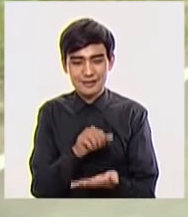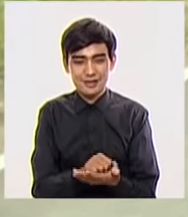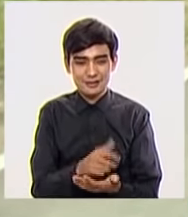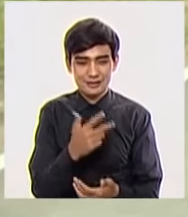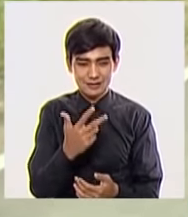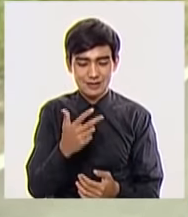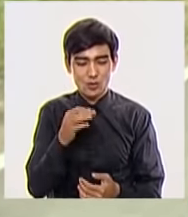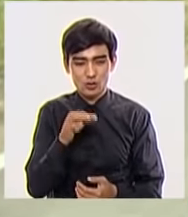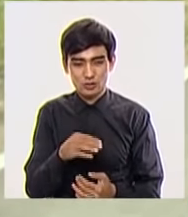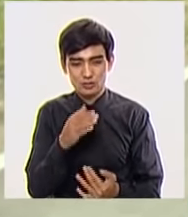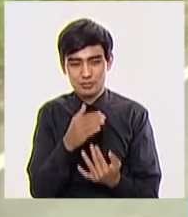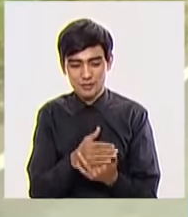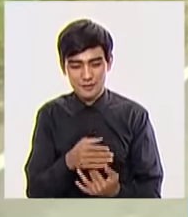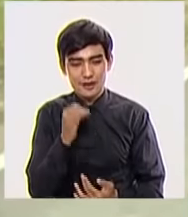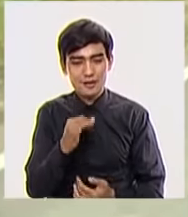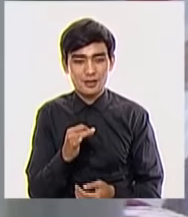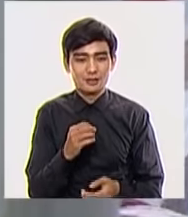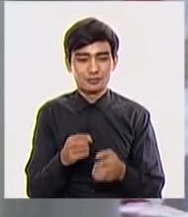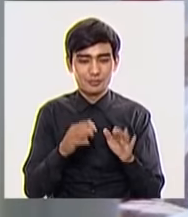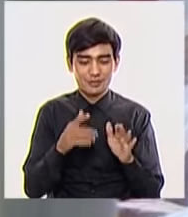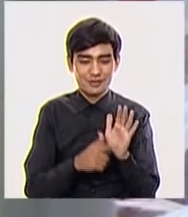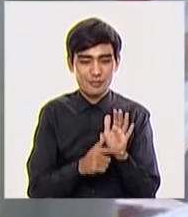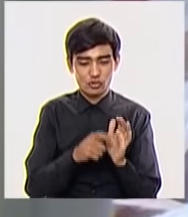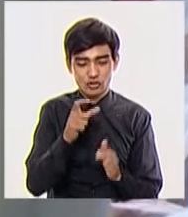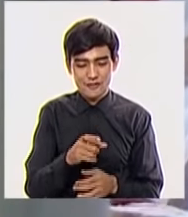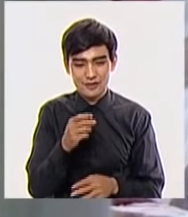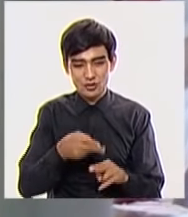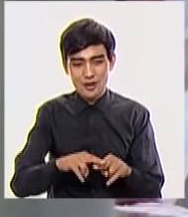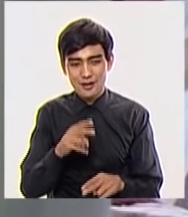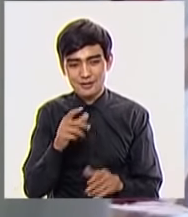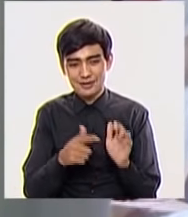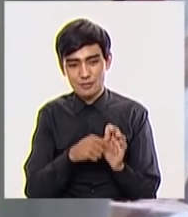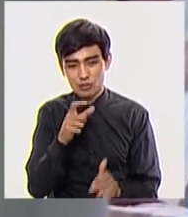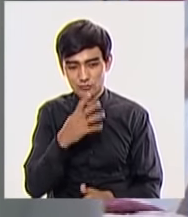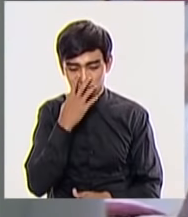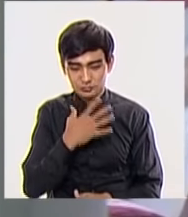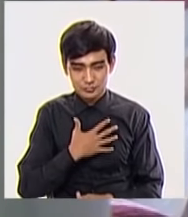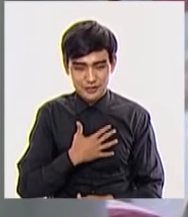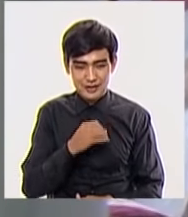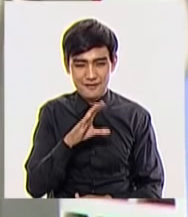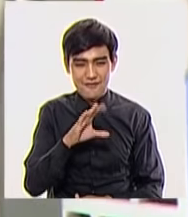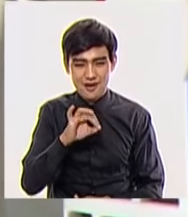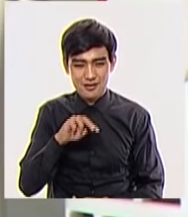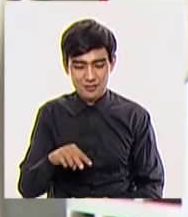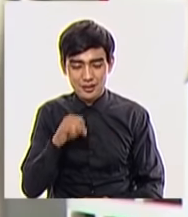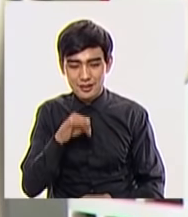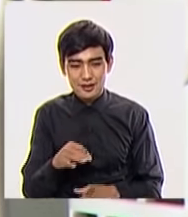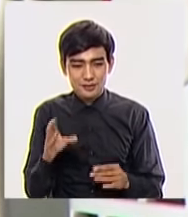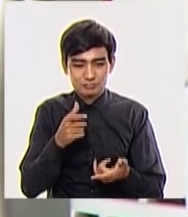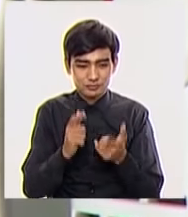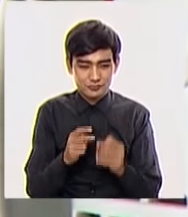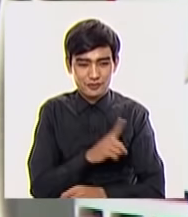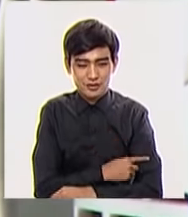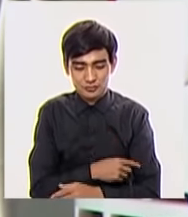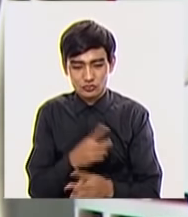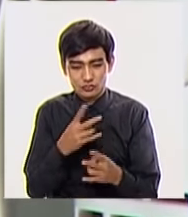треть от общего числа койко-мест. В реанимации 70 человек, семеро из них на аппаратах ИВЛ. Врачи говорят о крайней серьезности